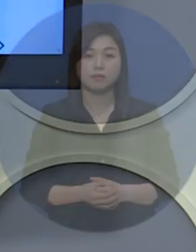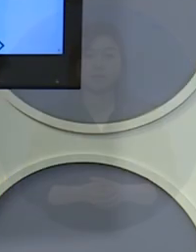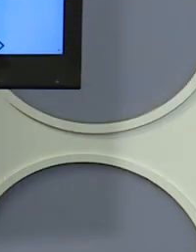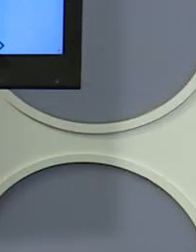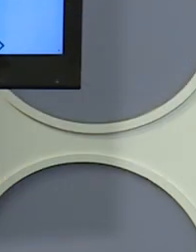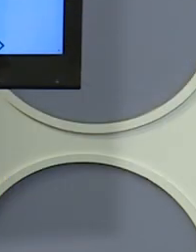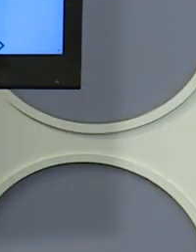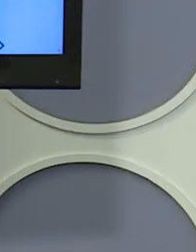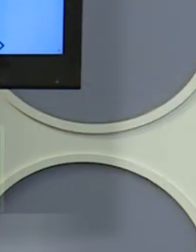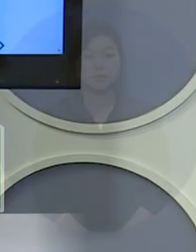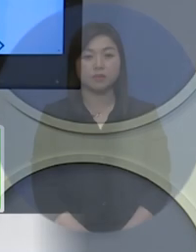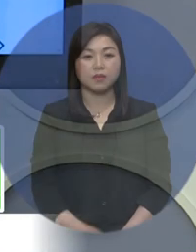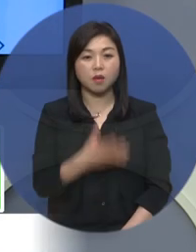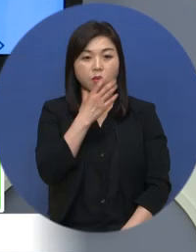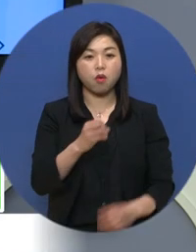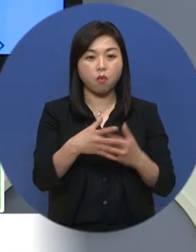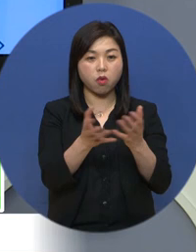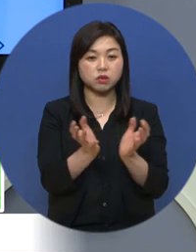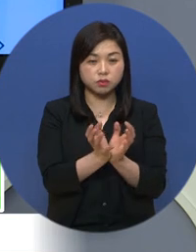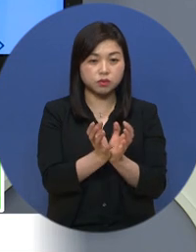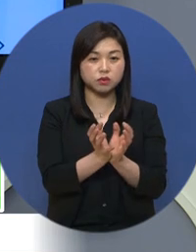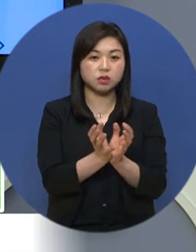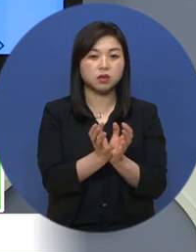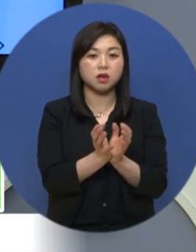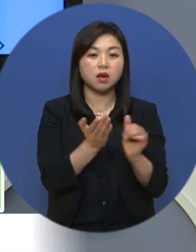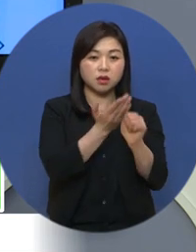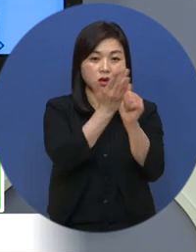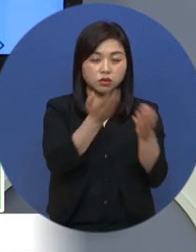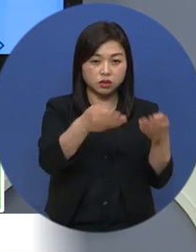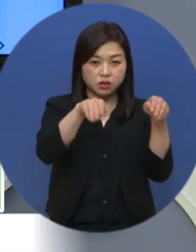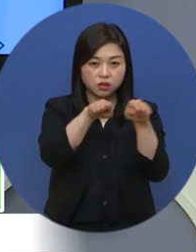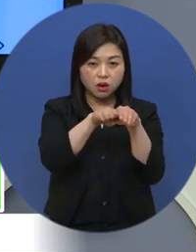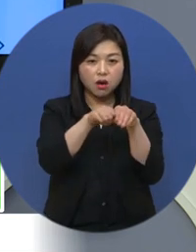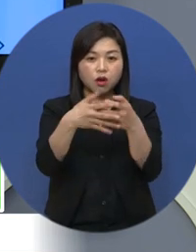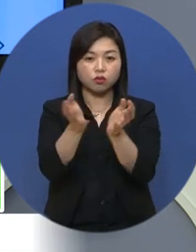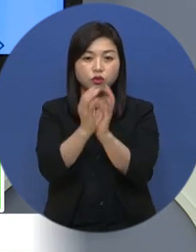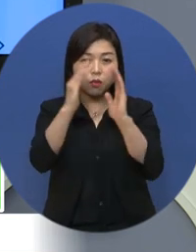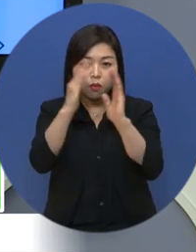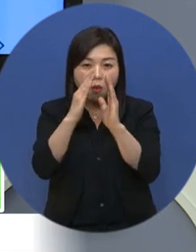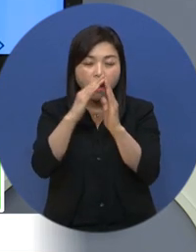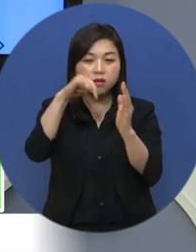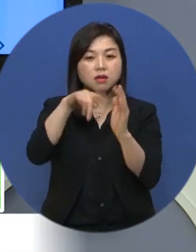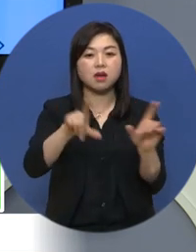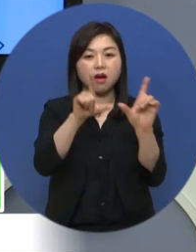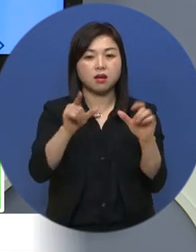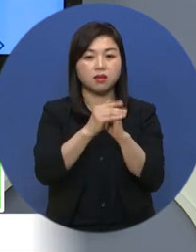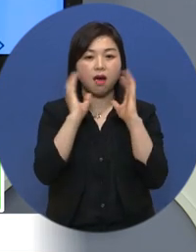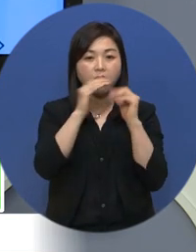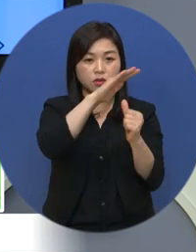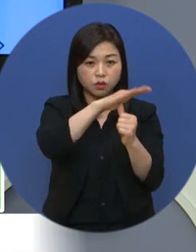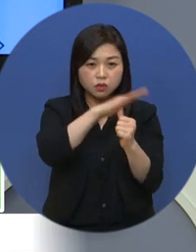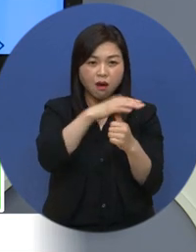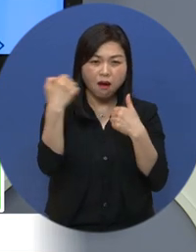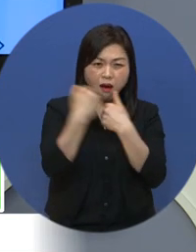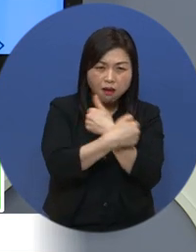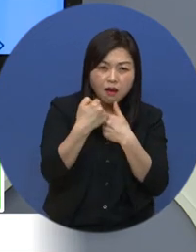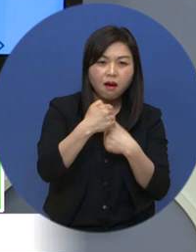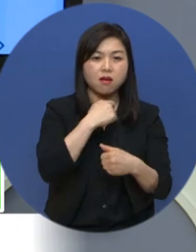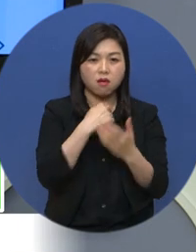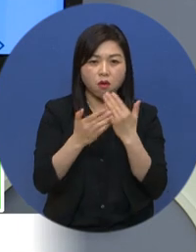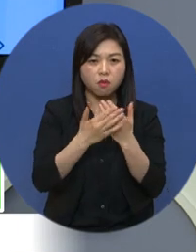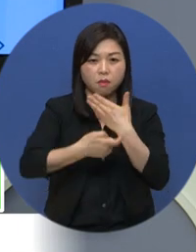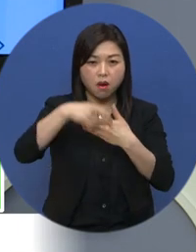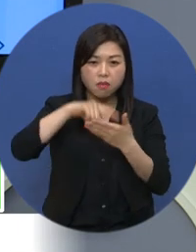다음 소식입니다 보건복지부는 양육 시설과 공동생활가정 에서 생활하는 아동 중 학대 경험 등으로 심리와